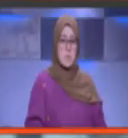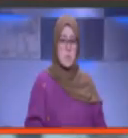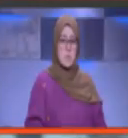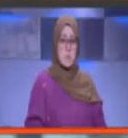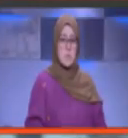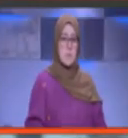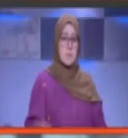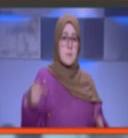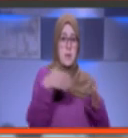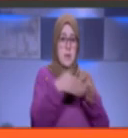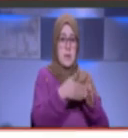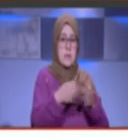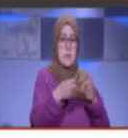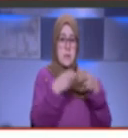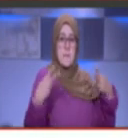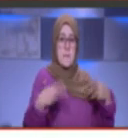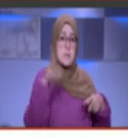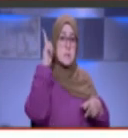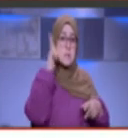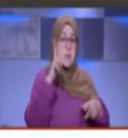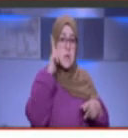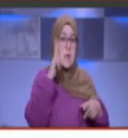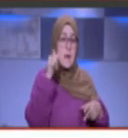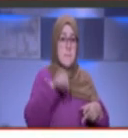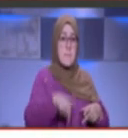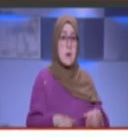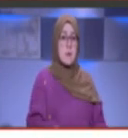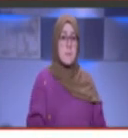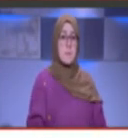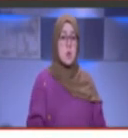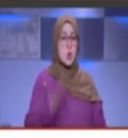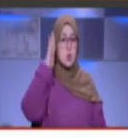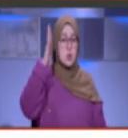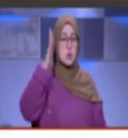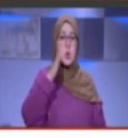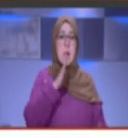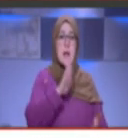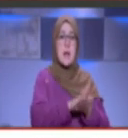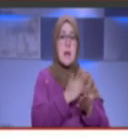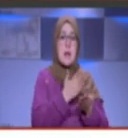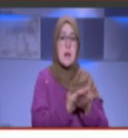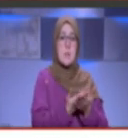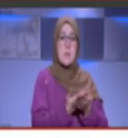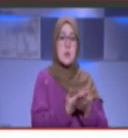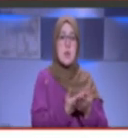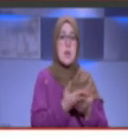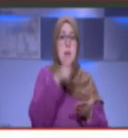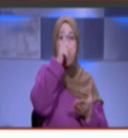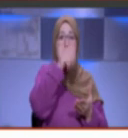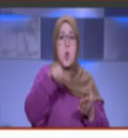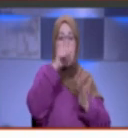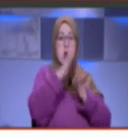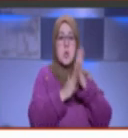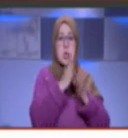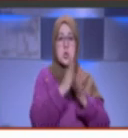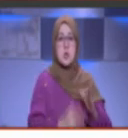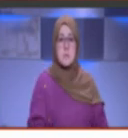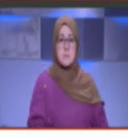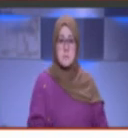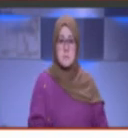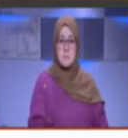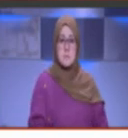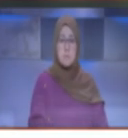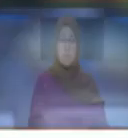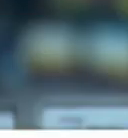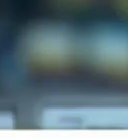بهذا نصل لختام هذه الساعة الإخبارية، شكر موصول لزميلي في الاستوديو ياسمين ضياء مترجمة لغة الإشارة وأحمد